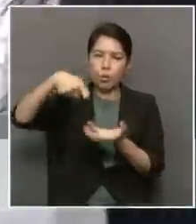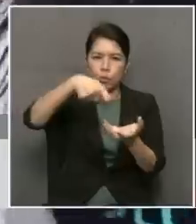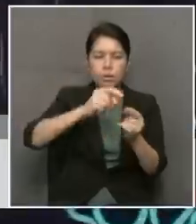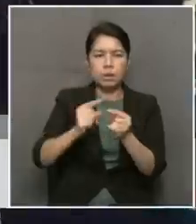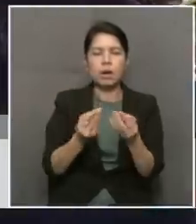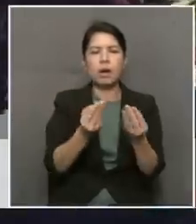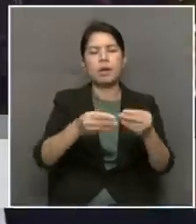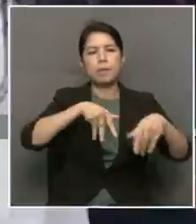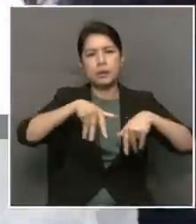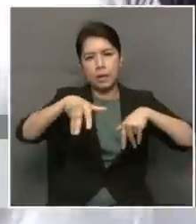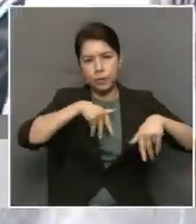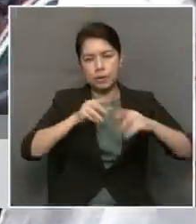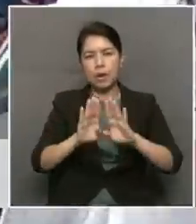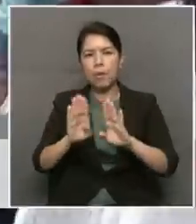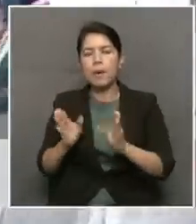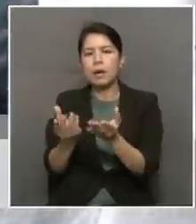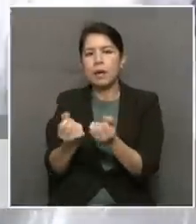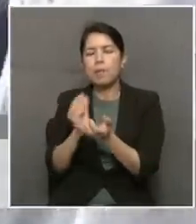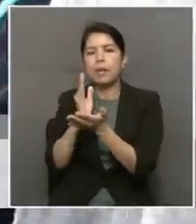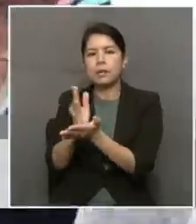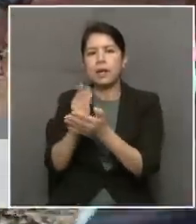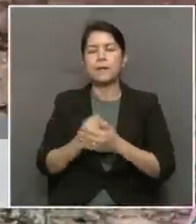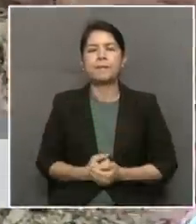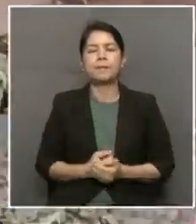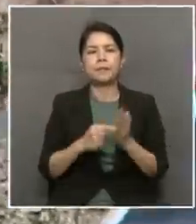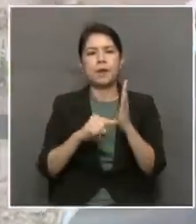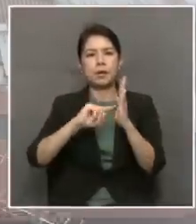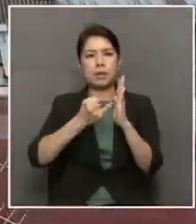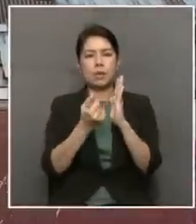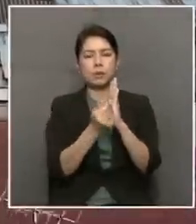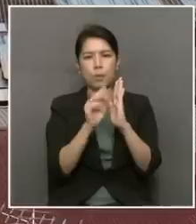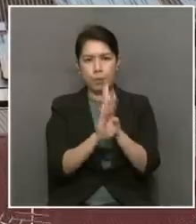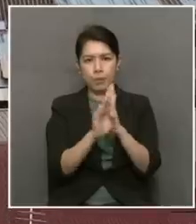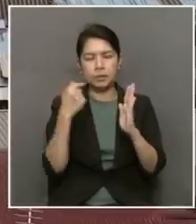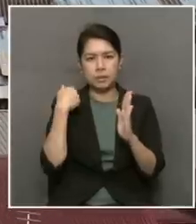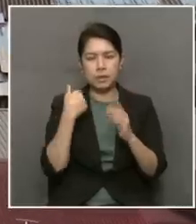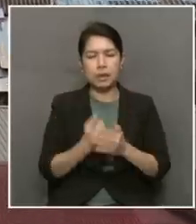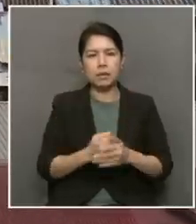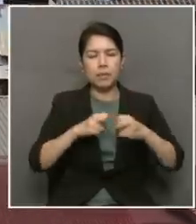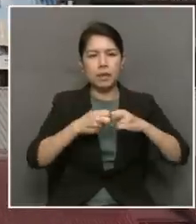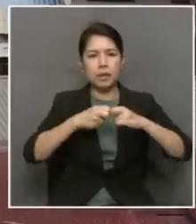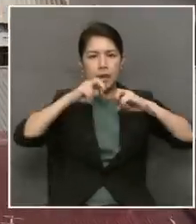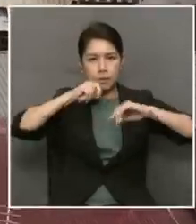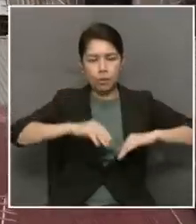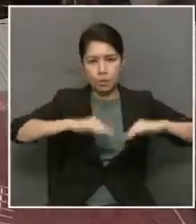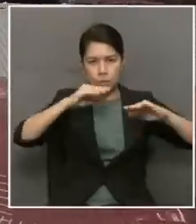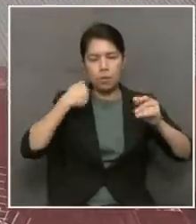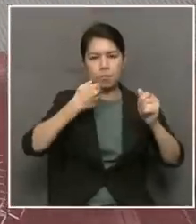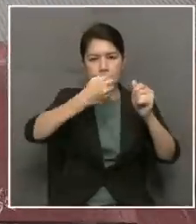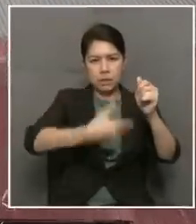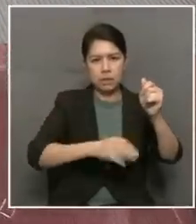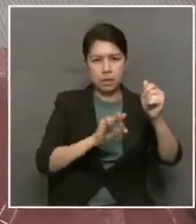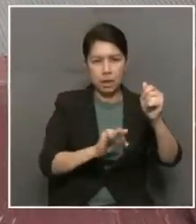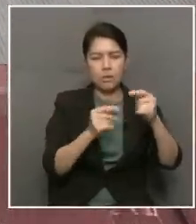ภัยอีกทางหนึ่งด้วยครับส่วนที่ที่จังหวัดอุบลราชธานีค่ะมีพื้นที่น้ำท่วมรวม 9อำเภอนะคะโดย